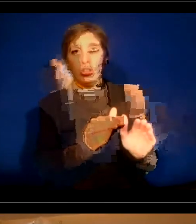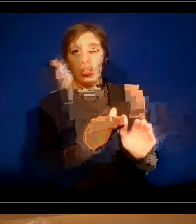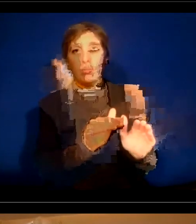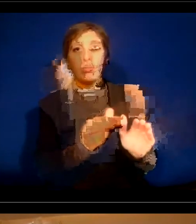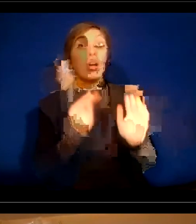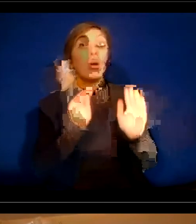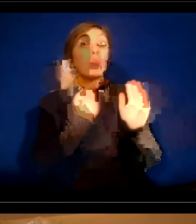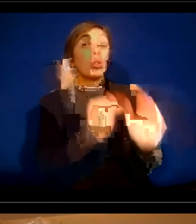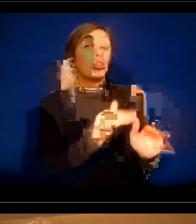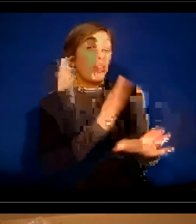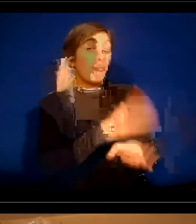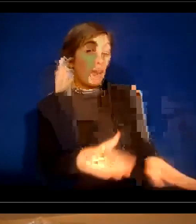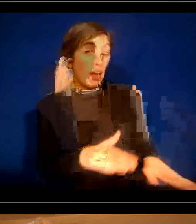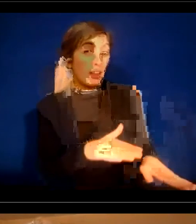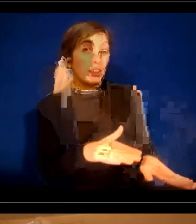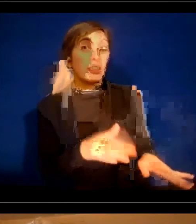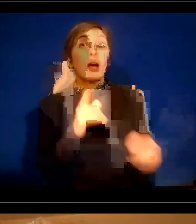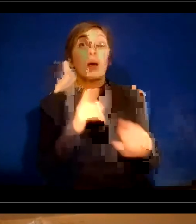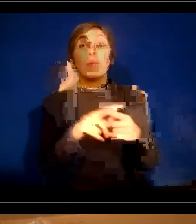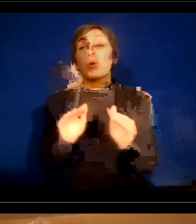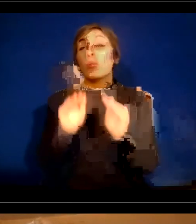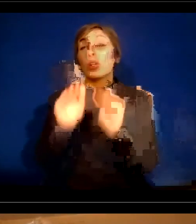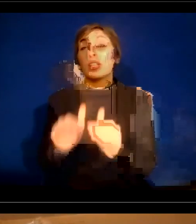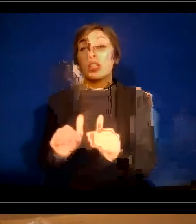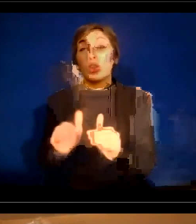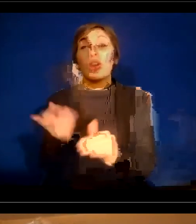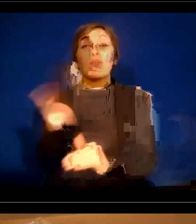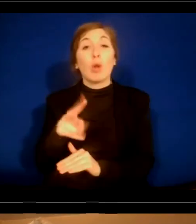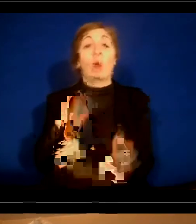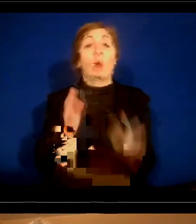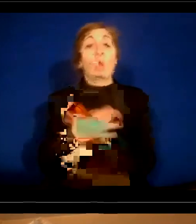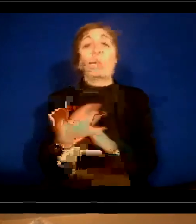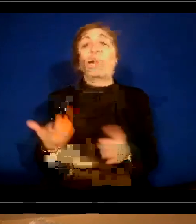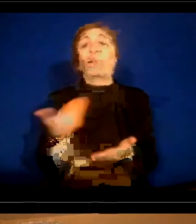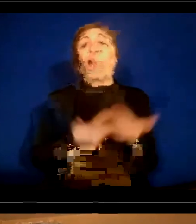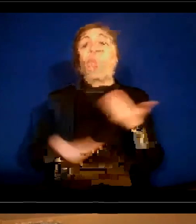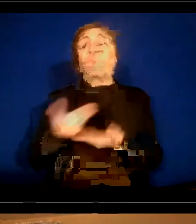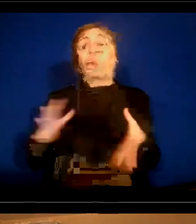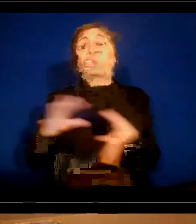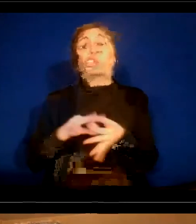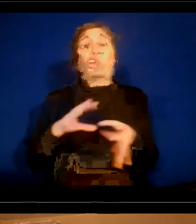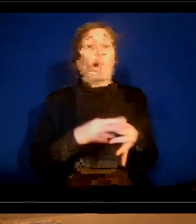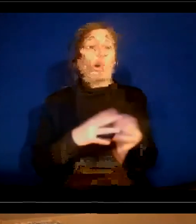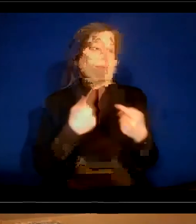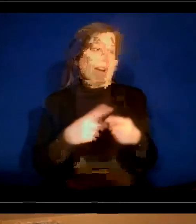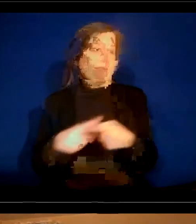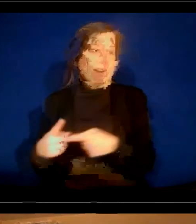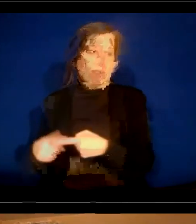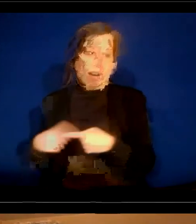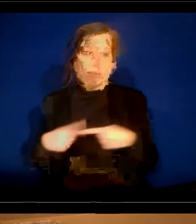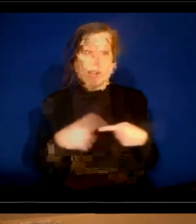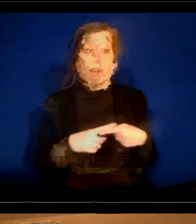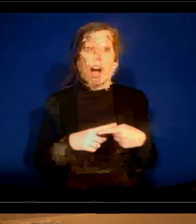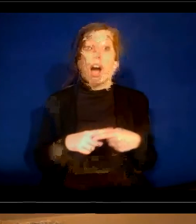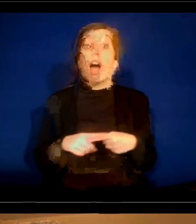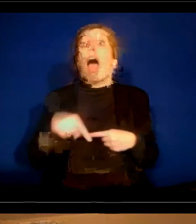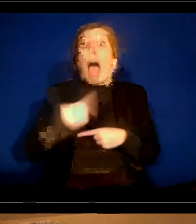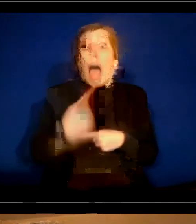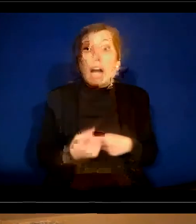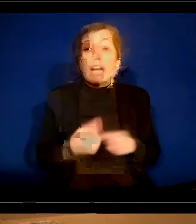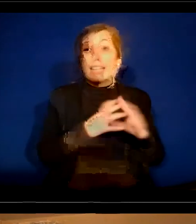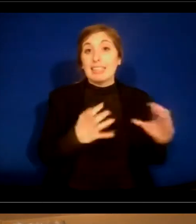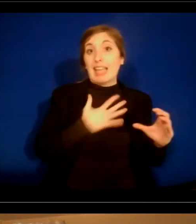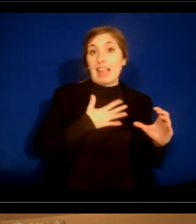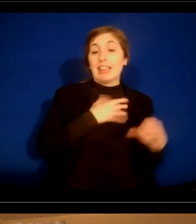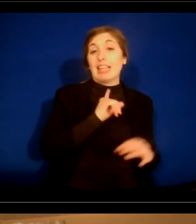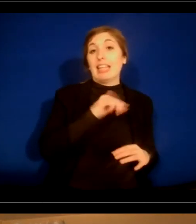Ecco. Grazie. Sono molto d'accordo con Cosimo, credo sia veramente uno scenario da tenere in considerazione, cioè